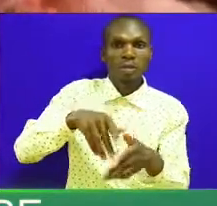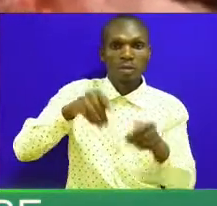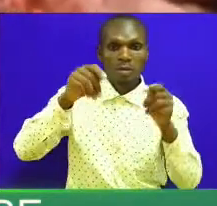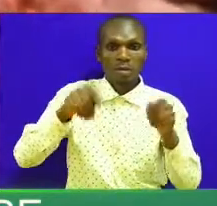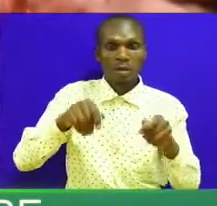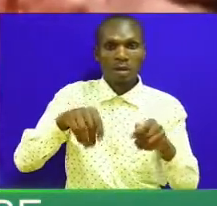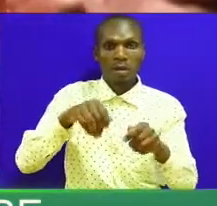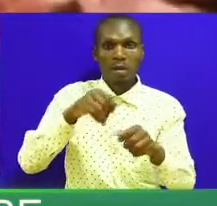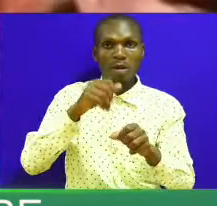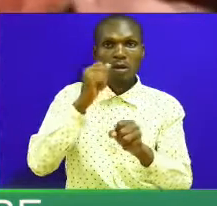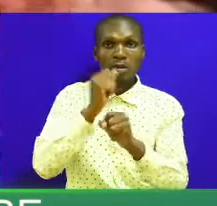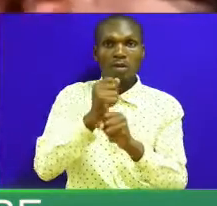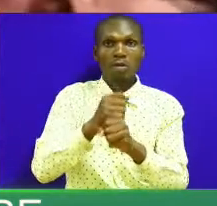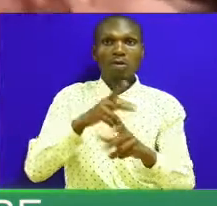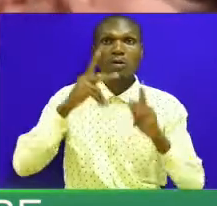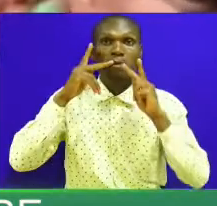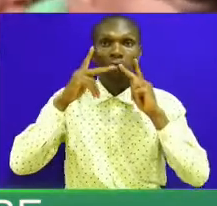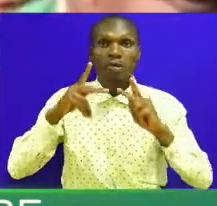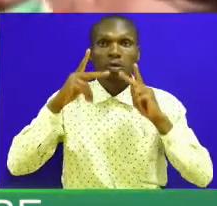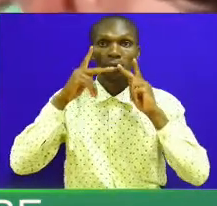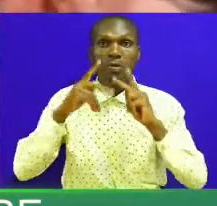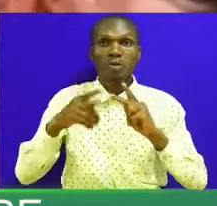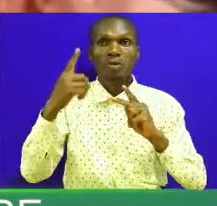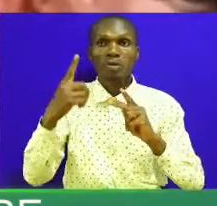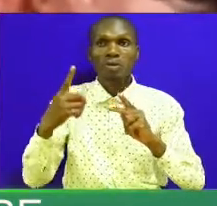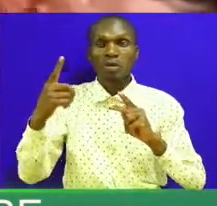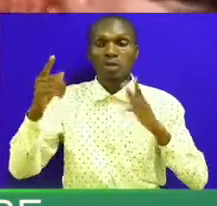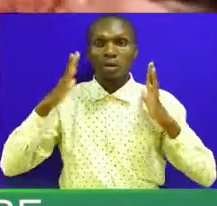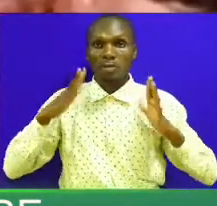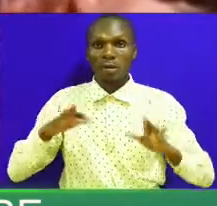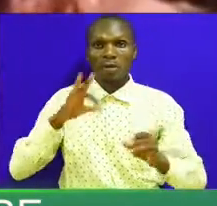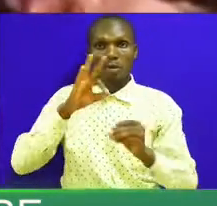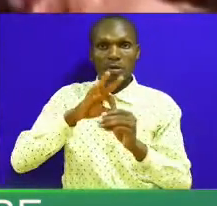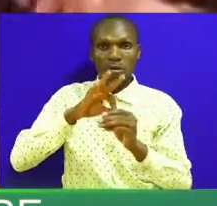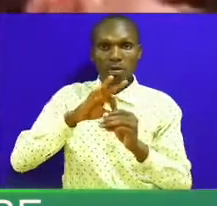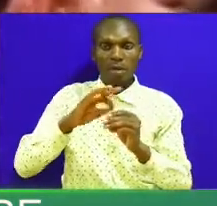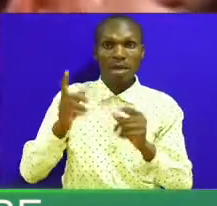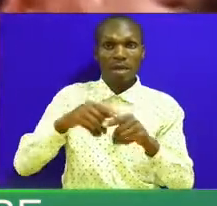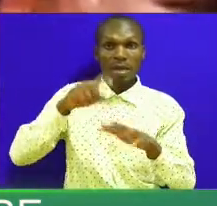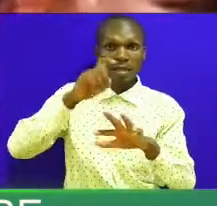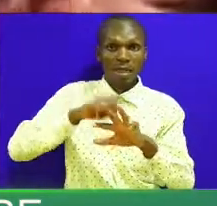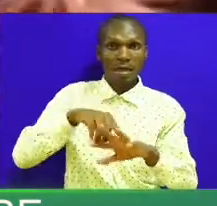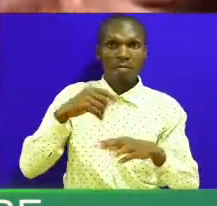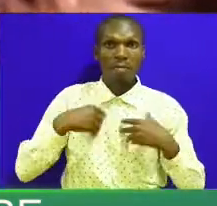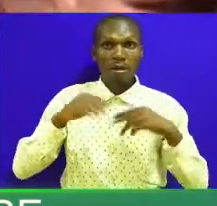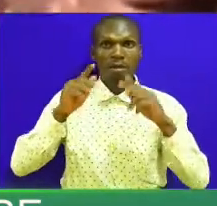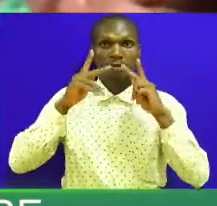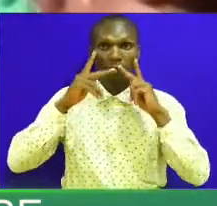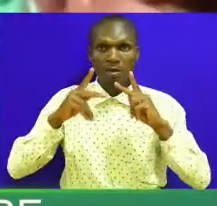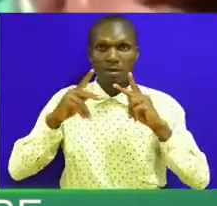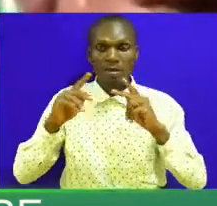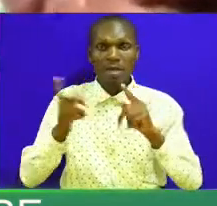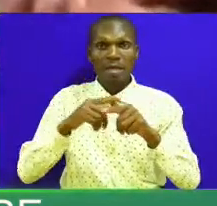amani. Tunaomba amani, kila mtu awe na amani, wakati wa kupiga kura ukifika tuwe na amani. Kwa ajili mwenye tutachagua atakuwa